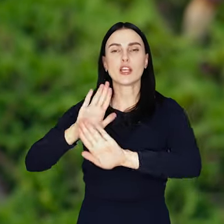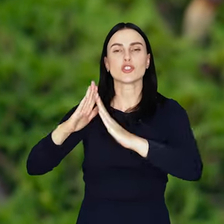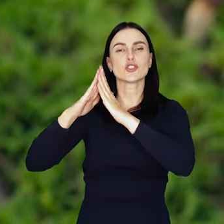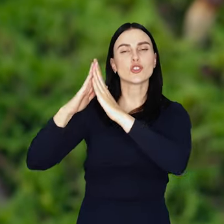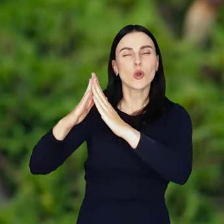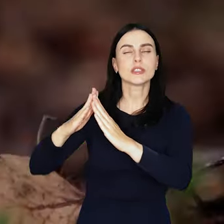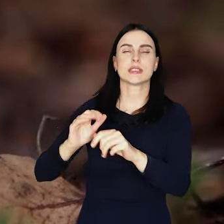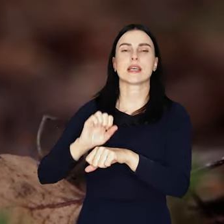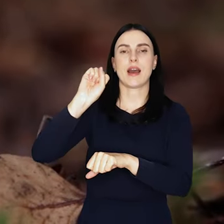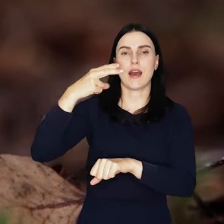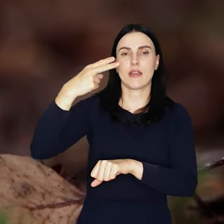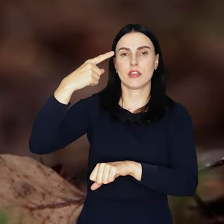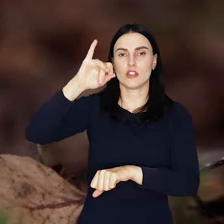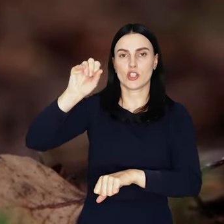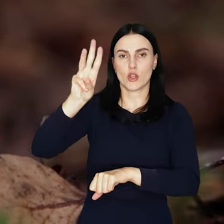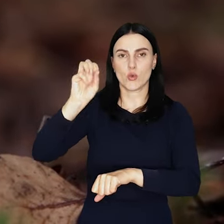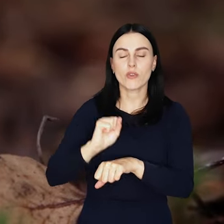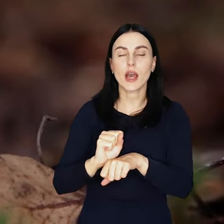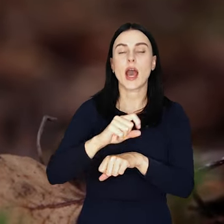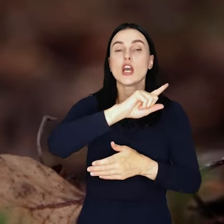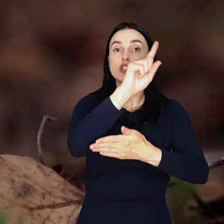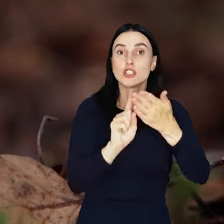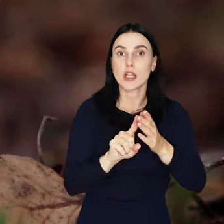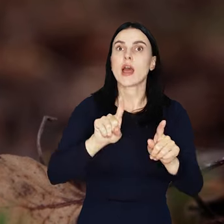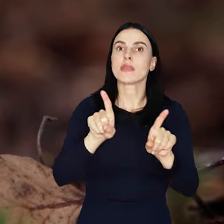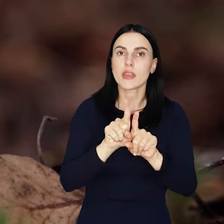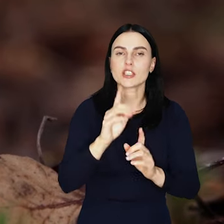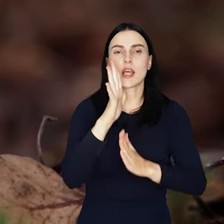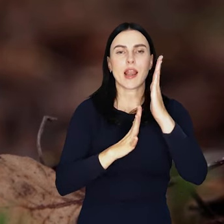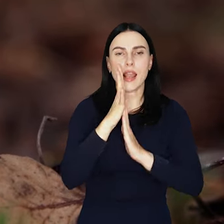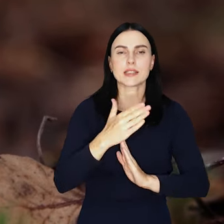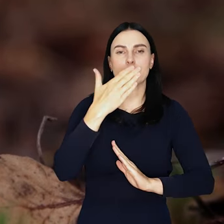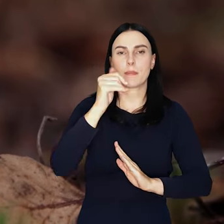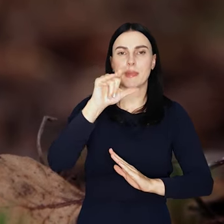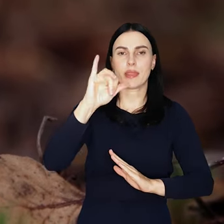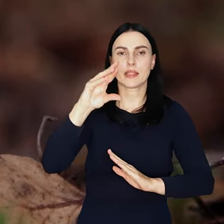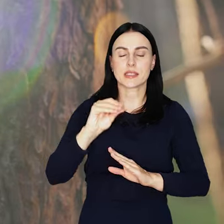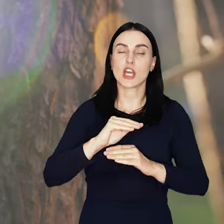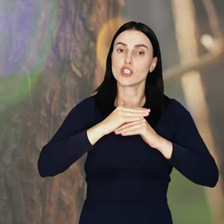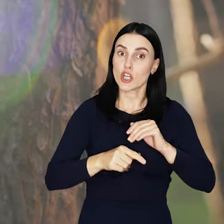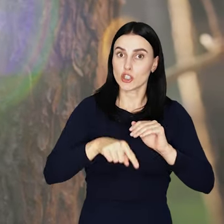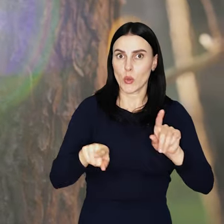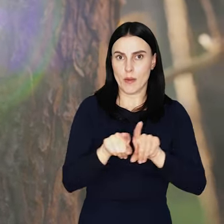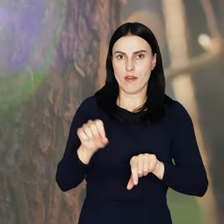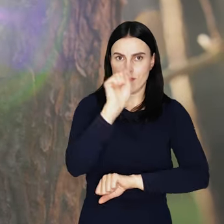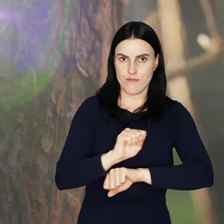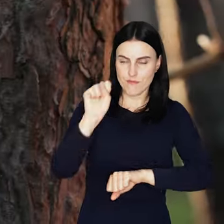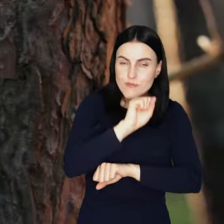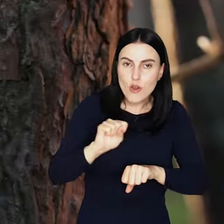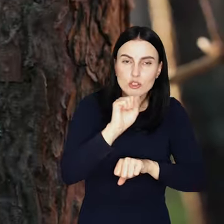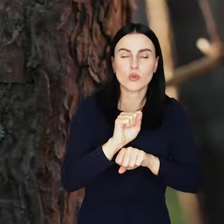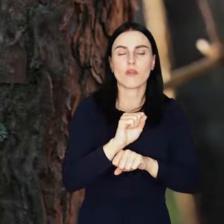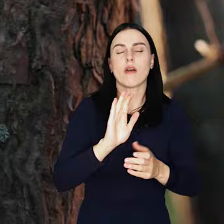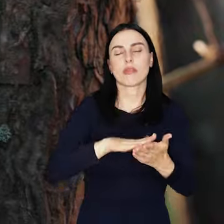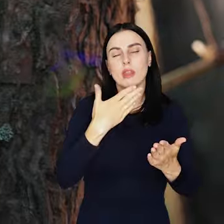schroniska Andrzejówka. Nieco bliżej Masyw Ślęży czy Lasy Milickie. A przy odrobinie szczęścia na grzyby traficie również